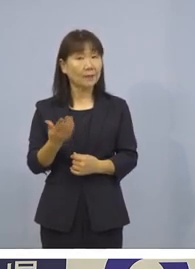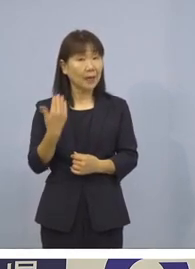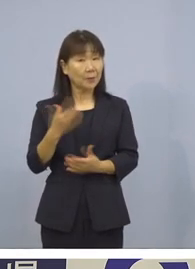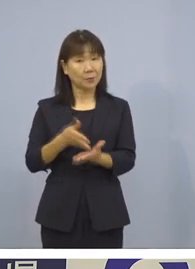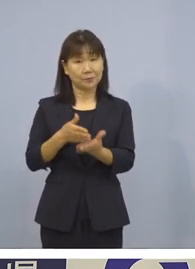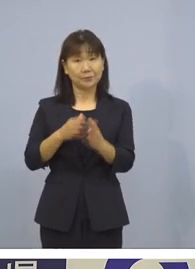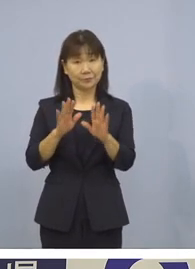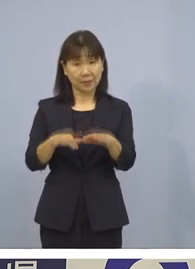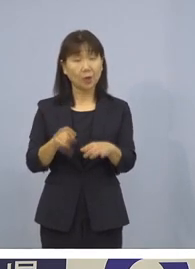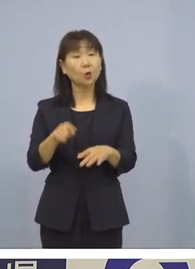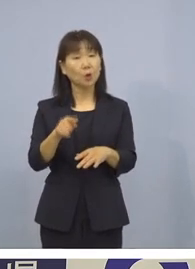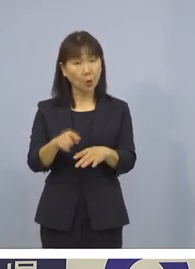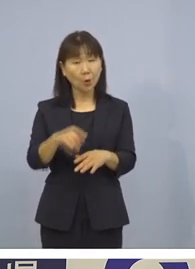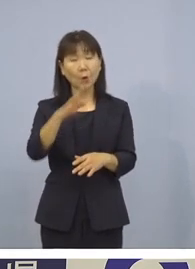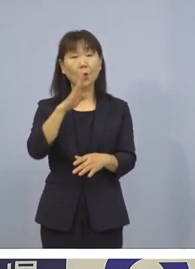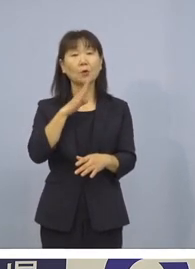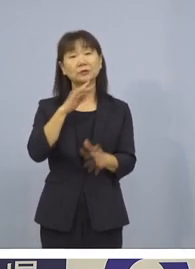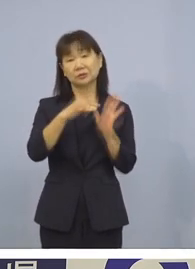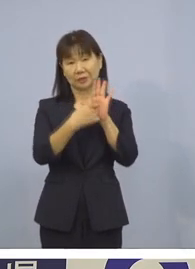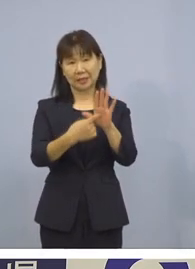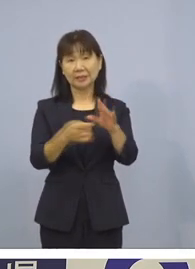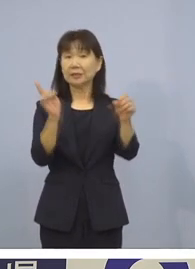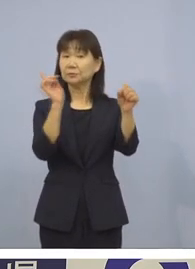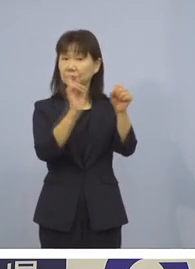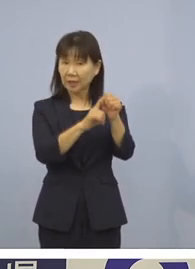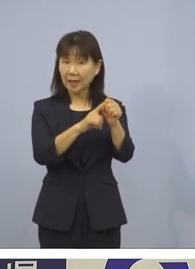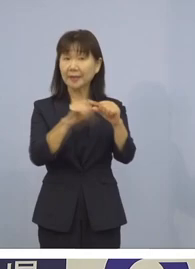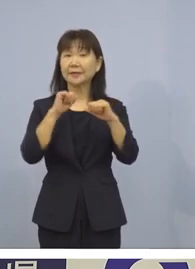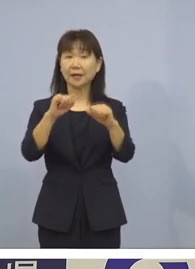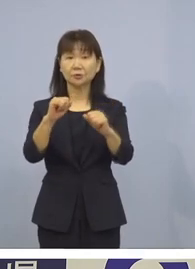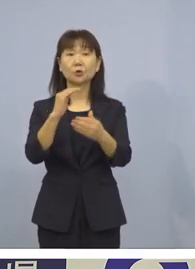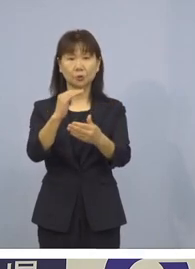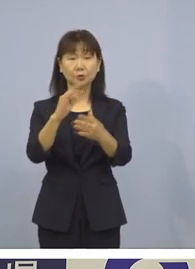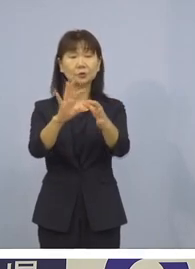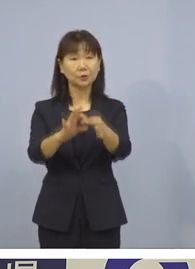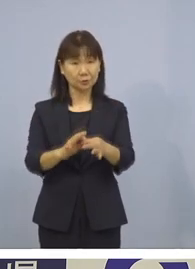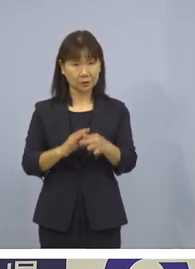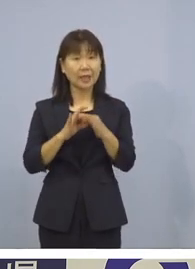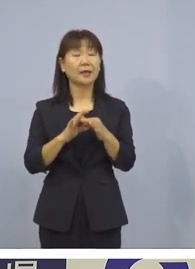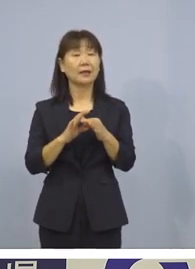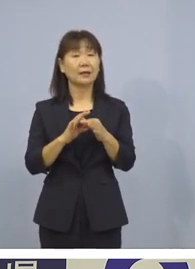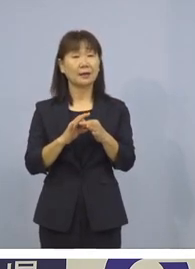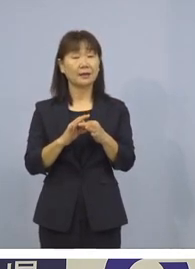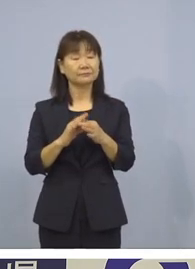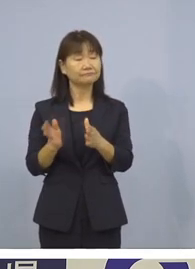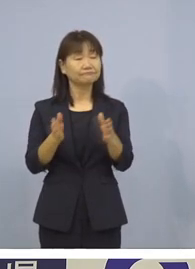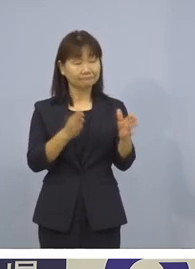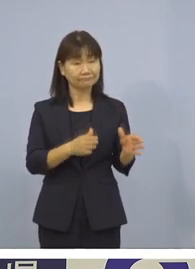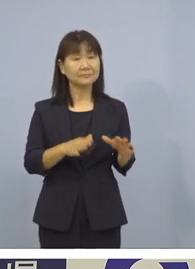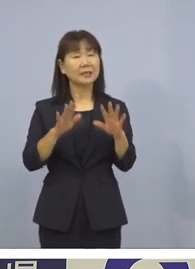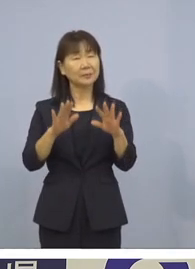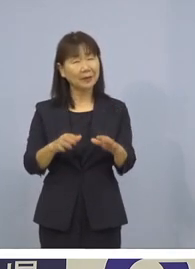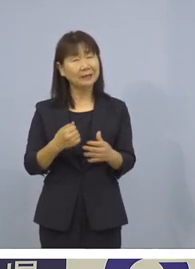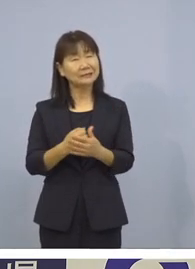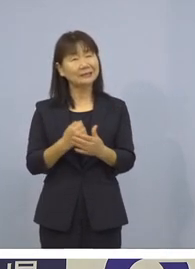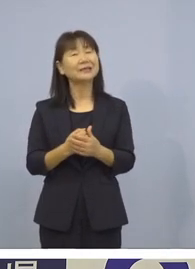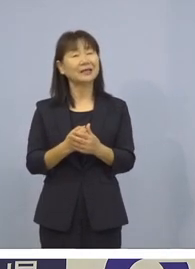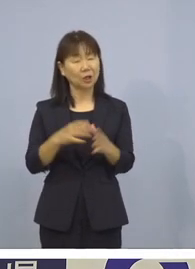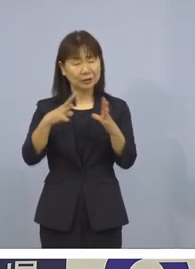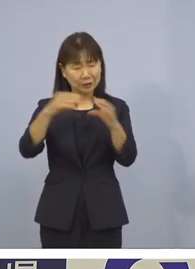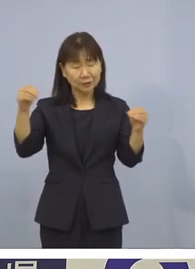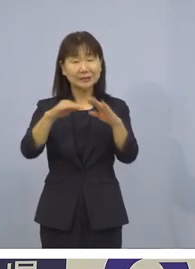ん実現に向けるってやることによって、まあ、残念ながら今ね日本全体でパスポートの取得率